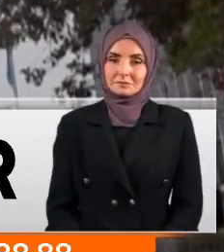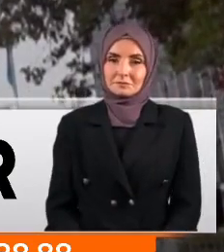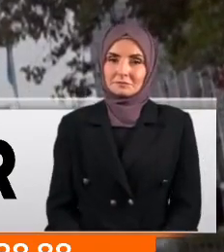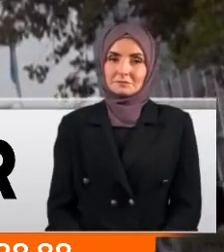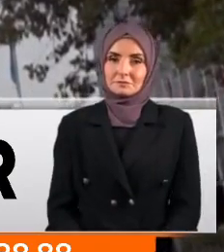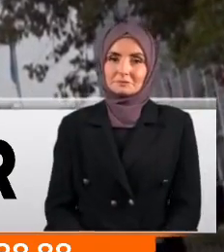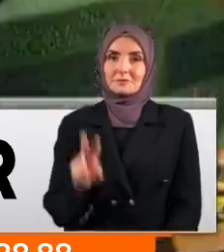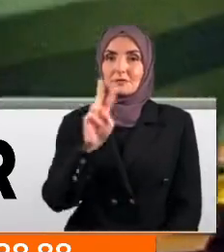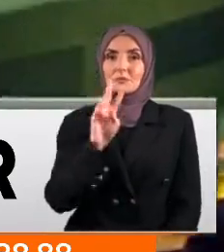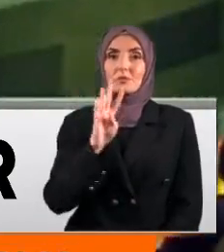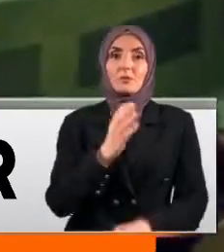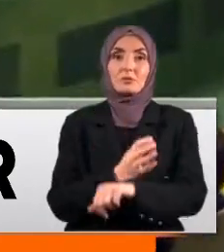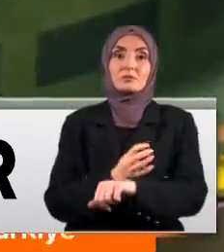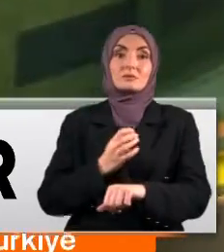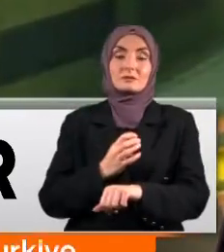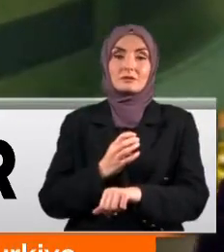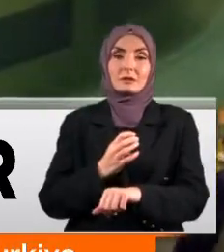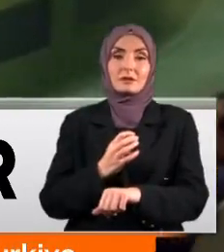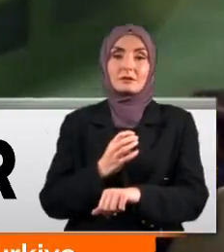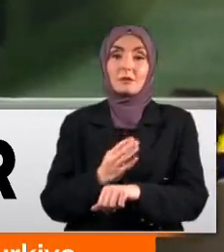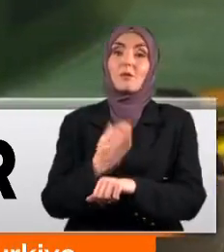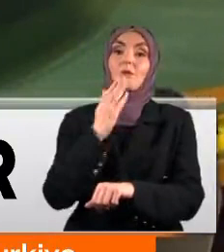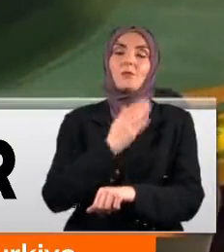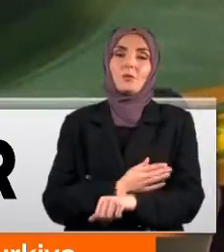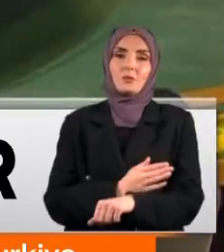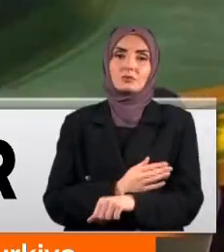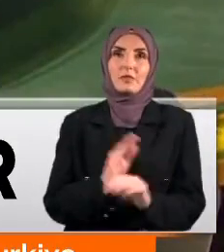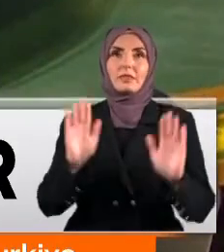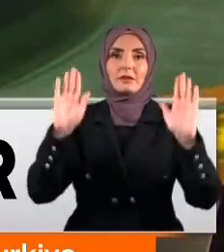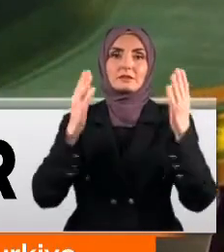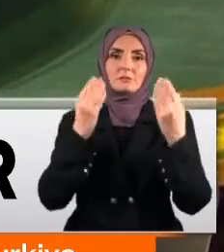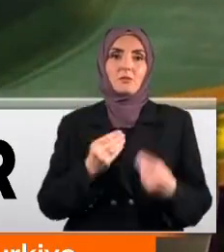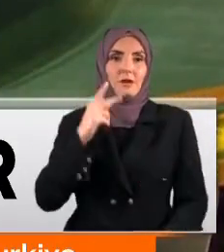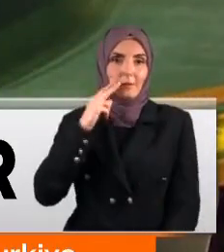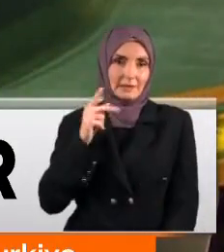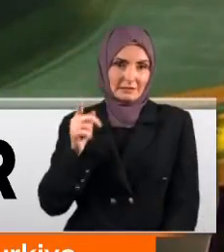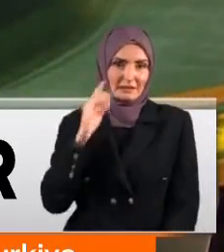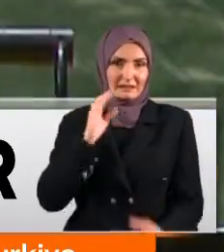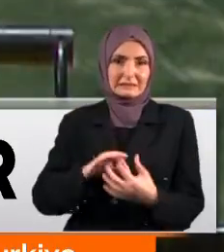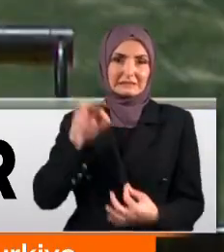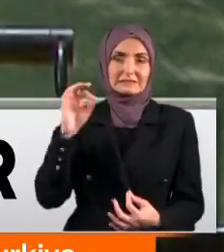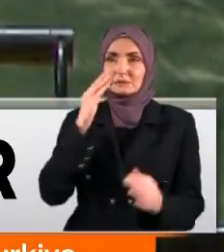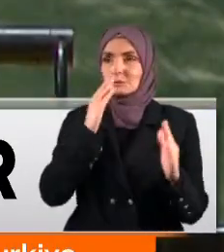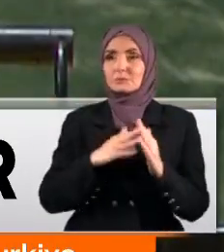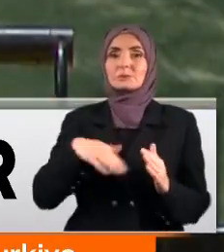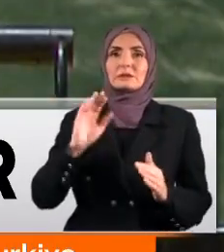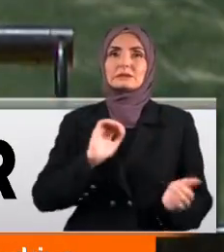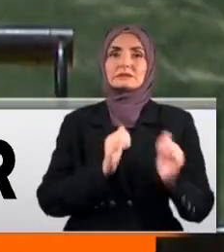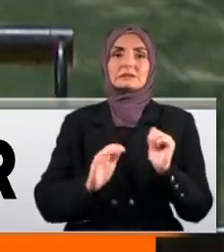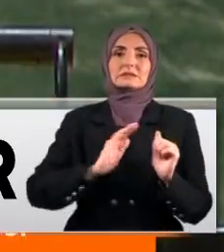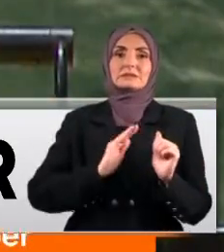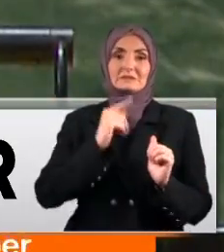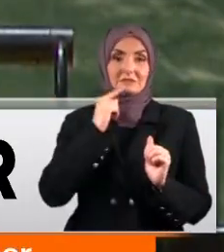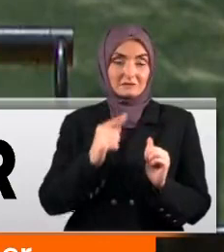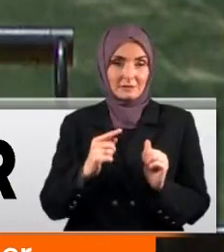24 saat geçmeden teslim olan Ermenistan ise insani bir kriz varmış gibi yaparak birleşmiş milletlere gözlemci